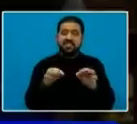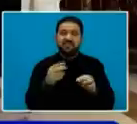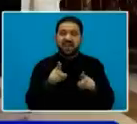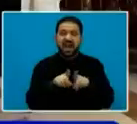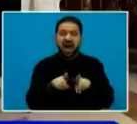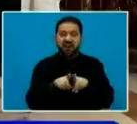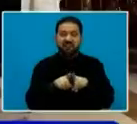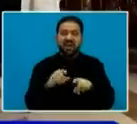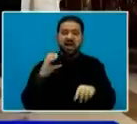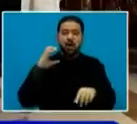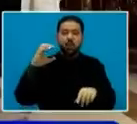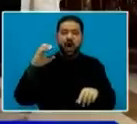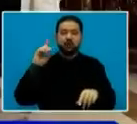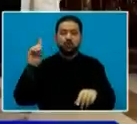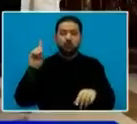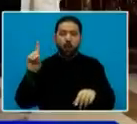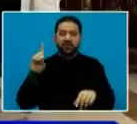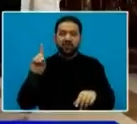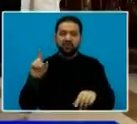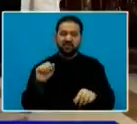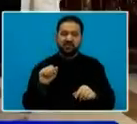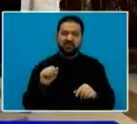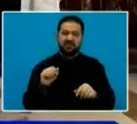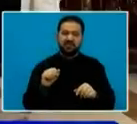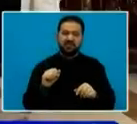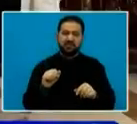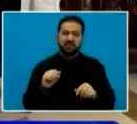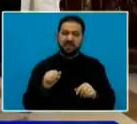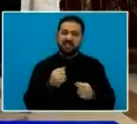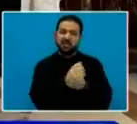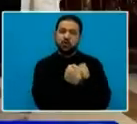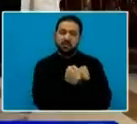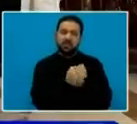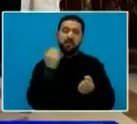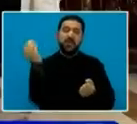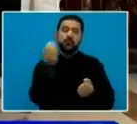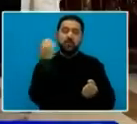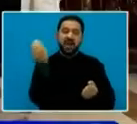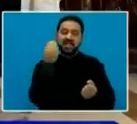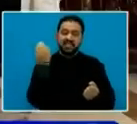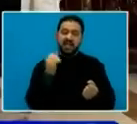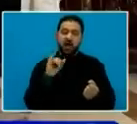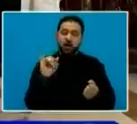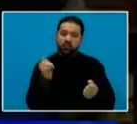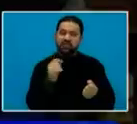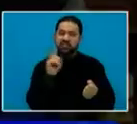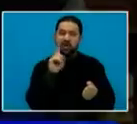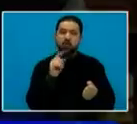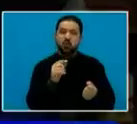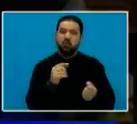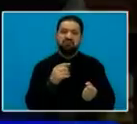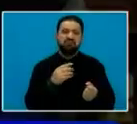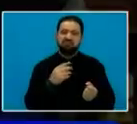care eșuează de cele mai multe ori în scandal și în lucruri puțin probabile pentru ceva